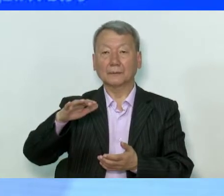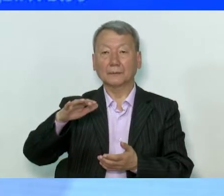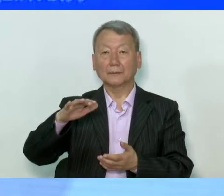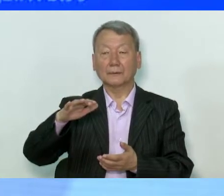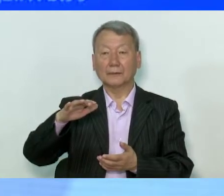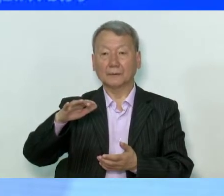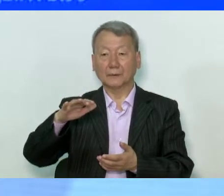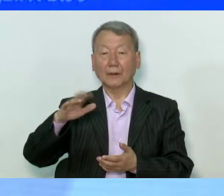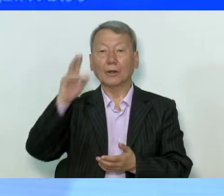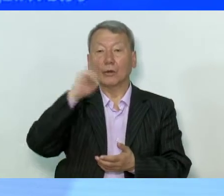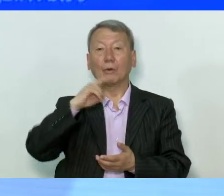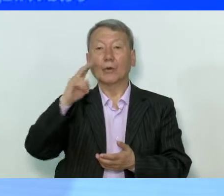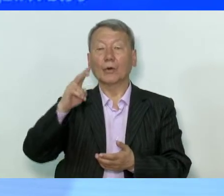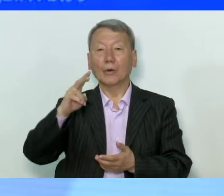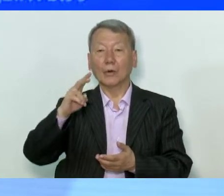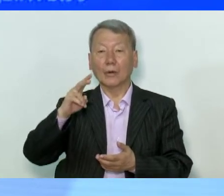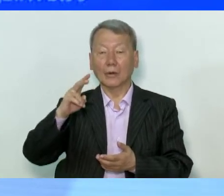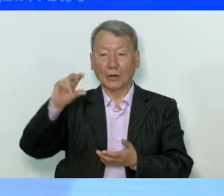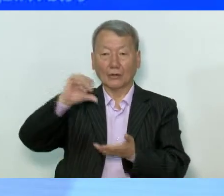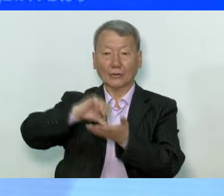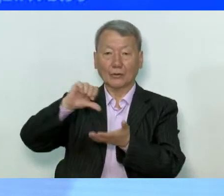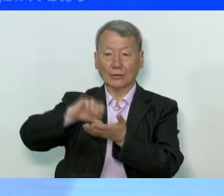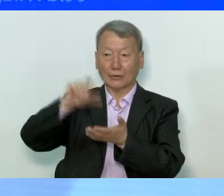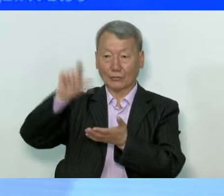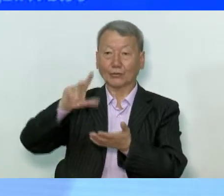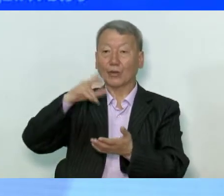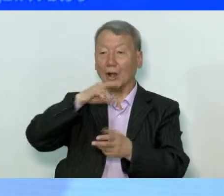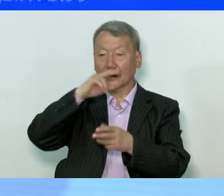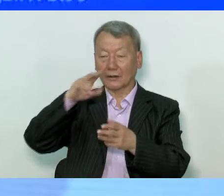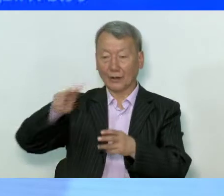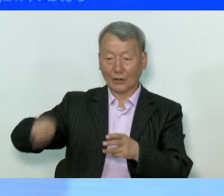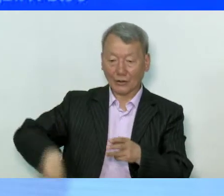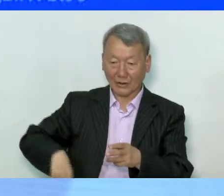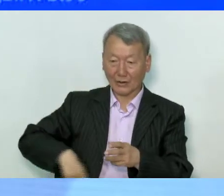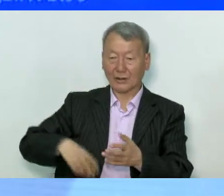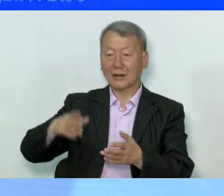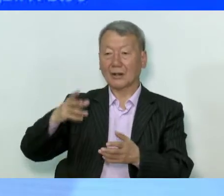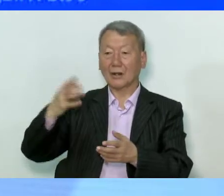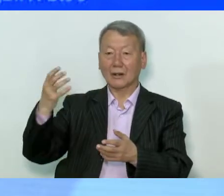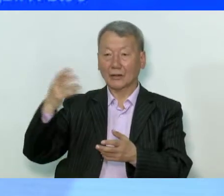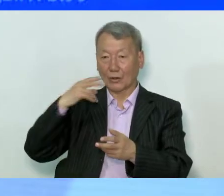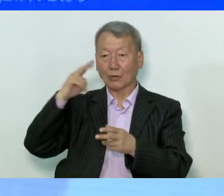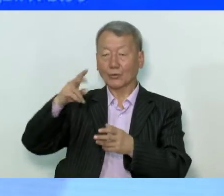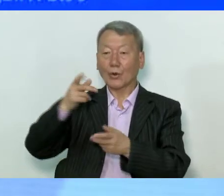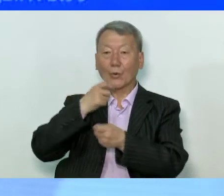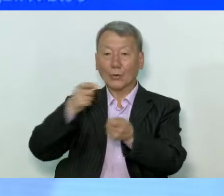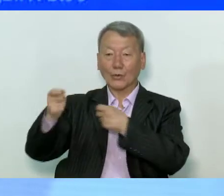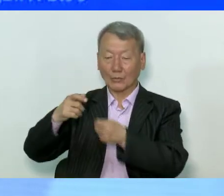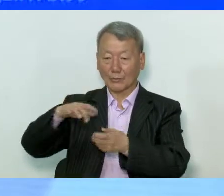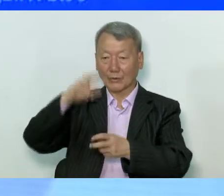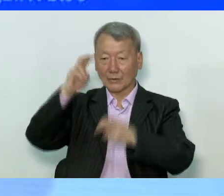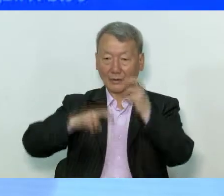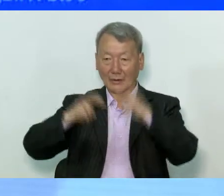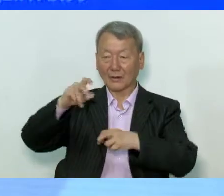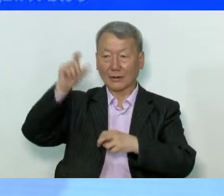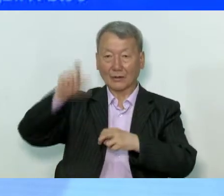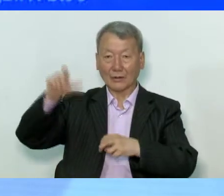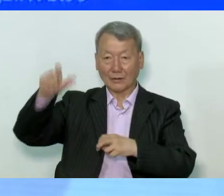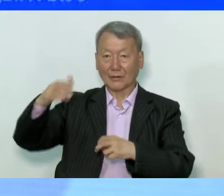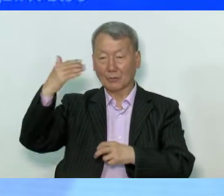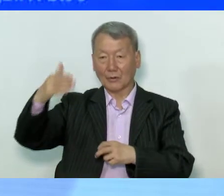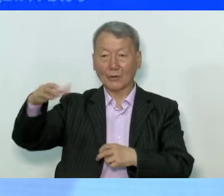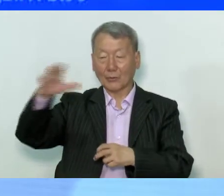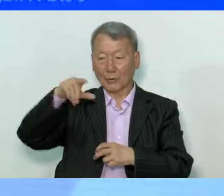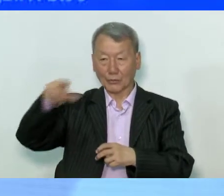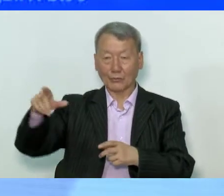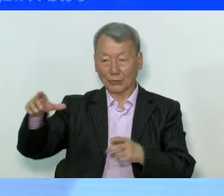жоопкерчиликтүү ким, жоопкерчилик тарта турган адам дагы ошол жетекчилигин чакырдык, милдеттендирдик. Бизде атайын адистер, мобилдик